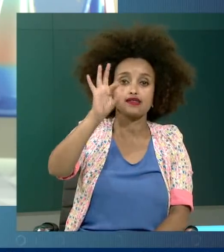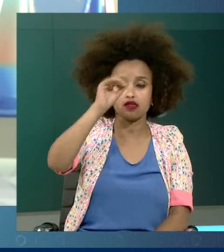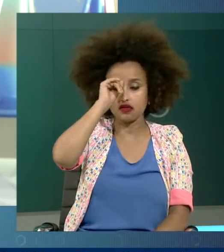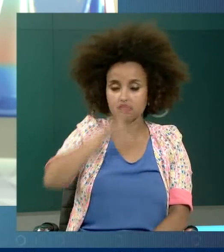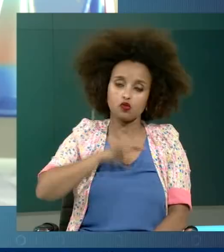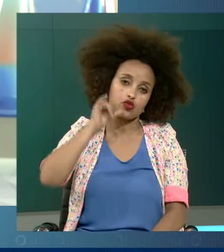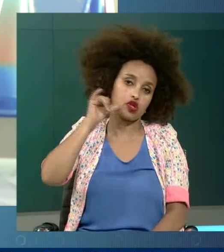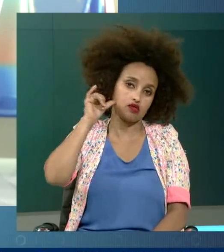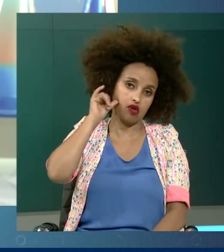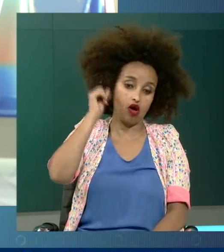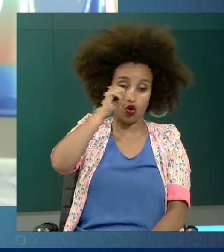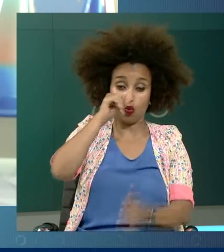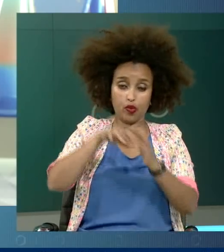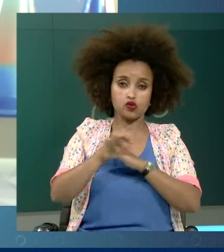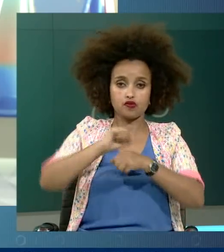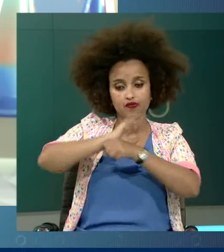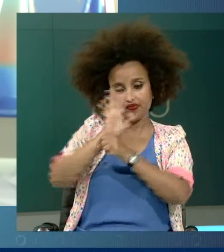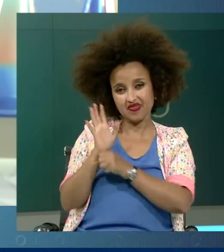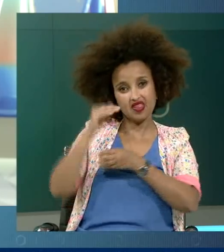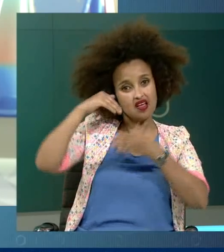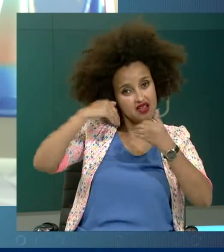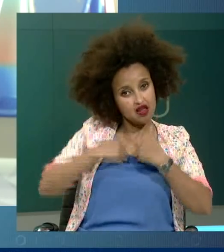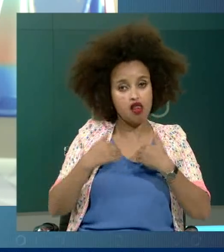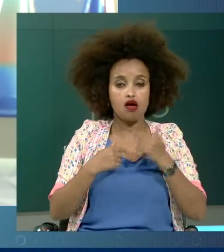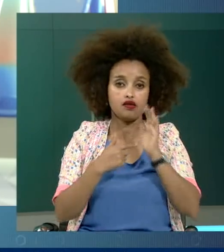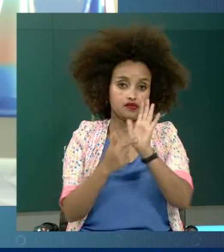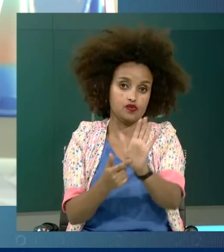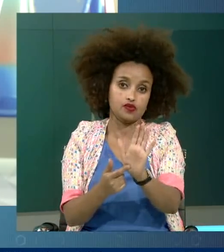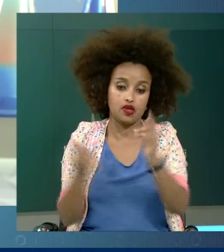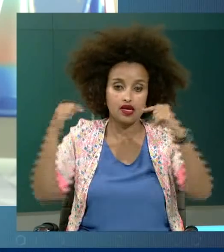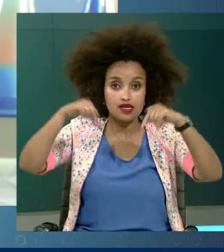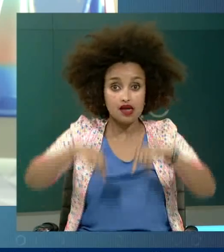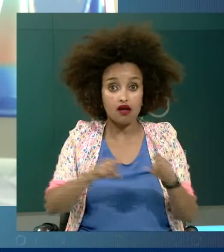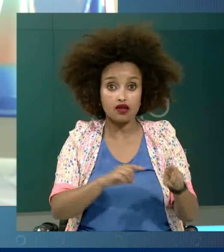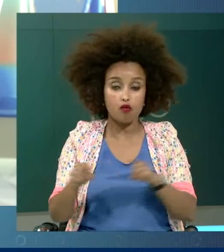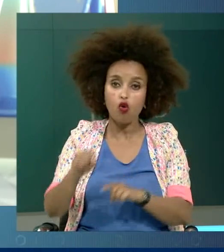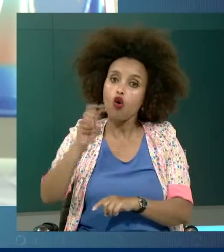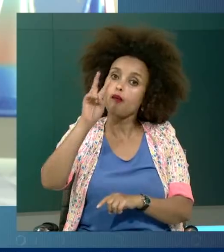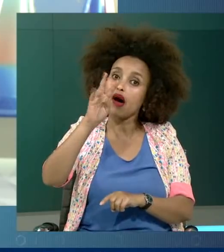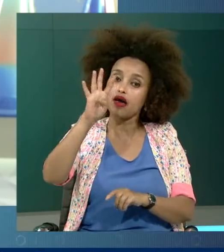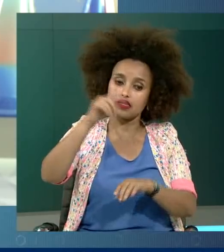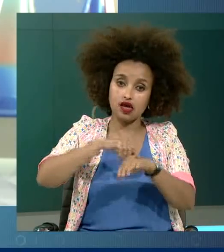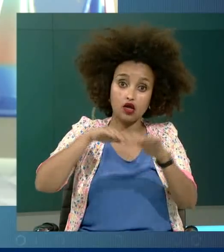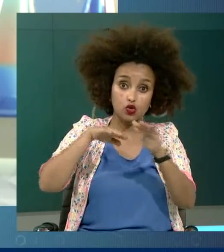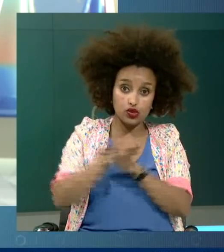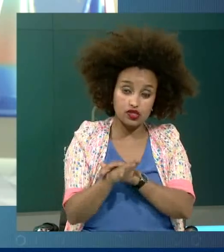ሁለት ቫይረሱ እንዳለባቸው መጠቆሙ ይታወቃል እንግዲህ በዛሬው ደግሞ ባለፉት 24 ሰዓታት